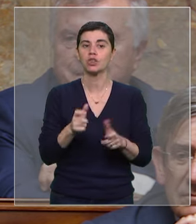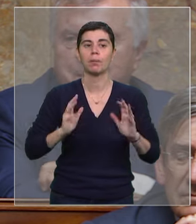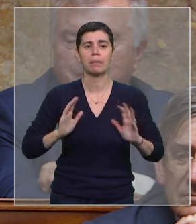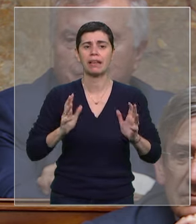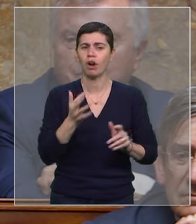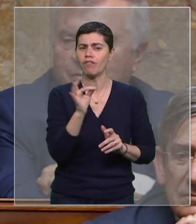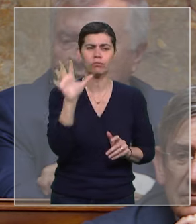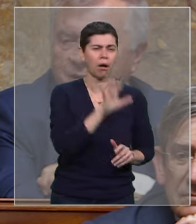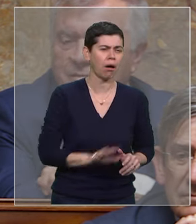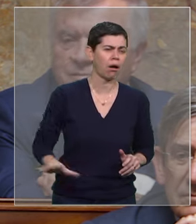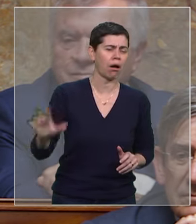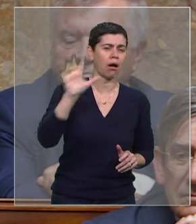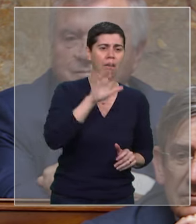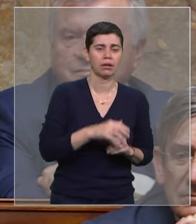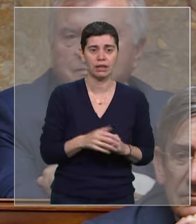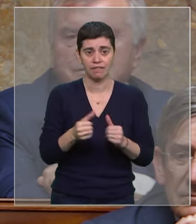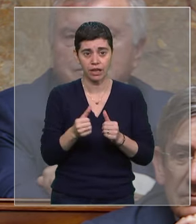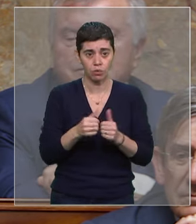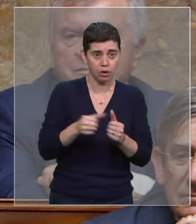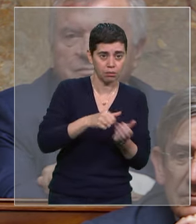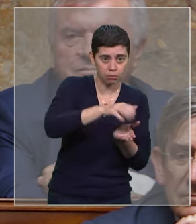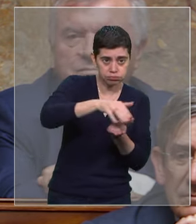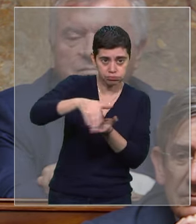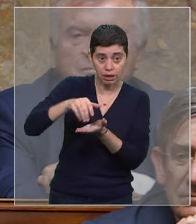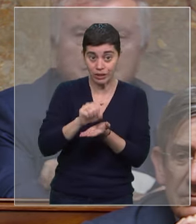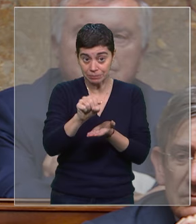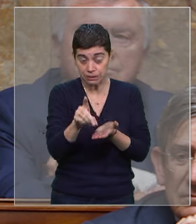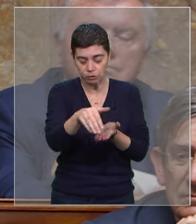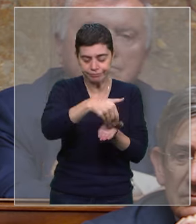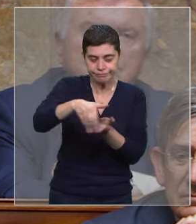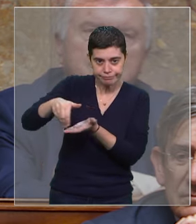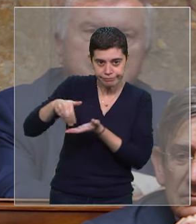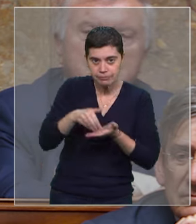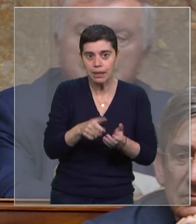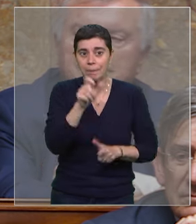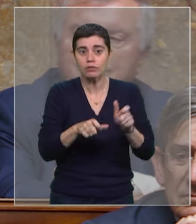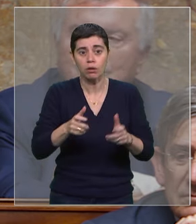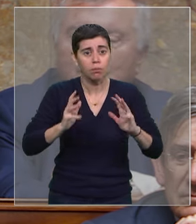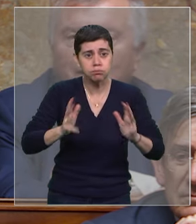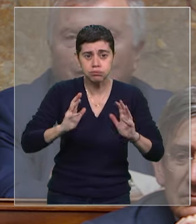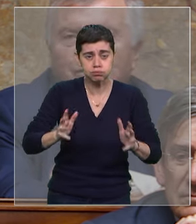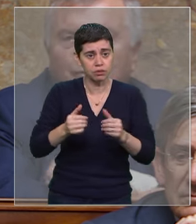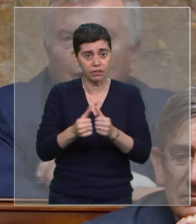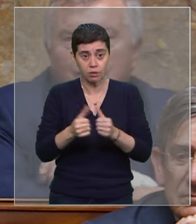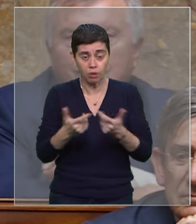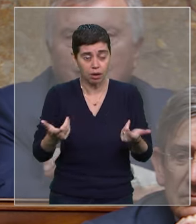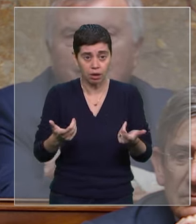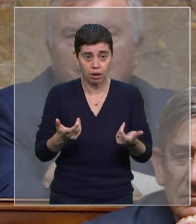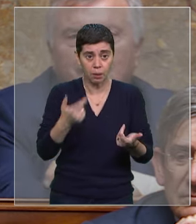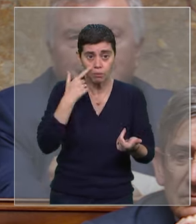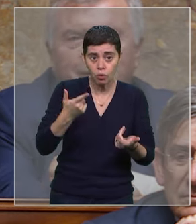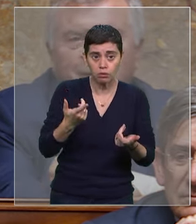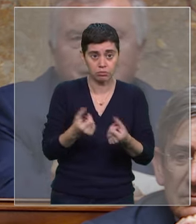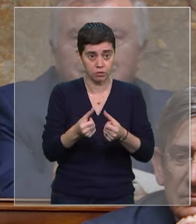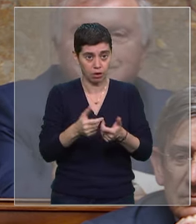sur le territoire, lèveront des fonds pour le Téléthon. Partout, ces engagés d'un jour ou d'une vie se mobiliseront contre les maladies